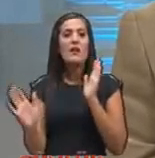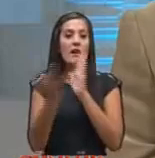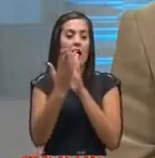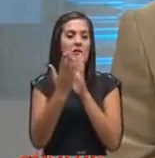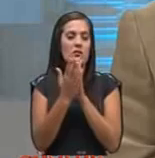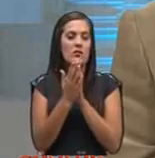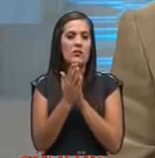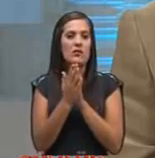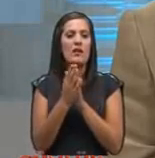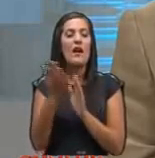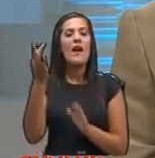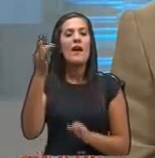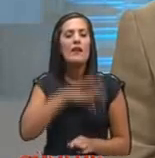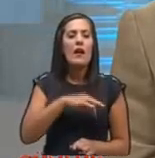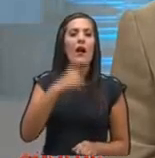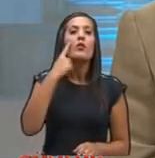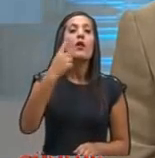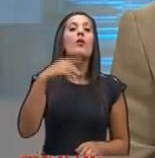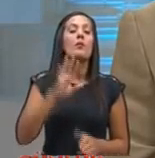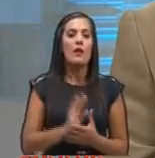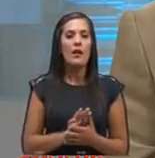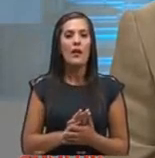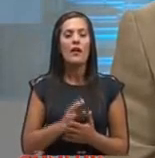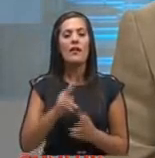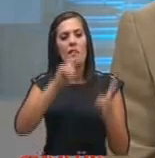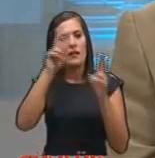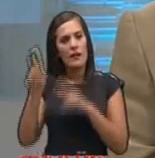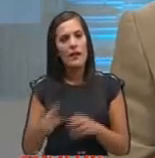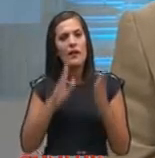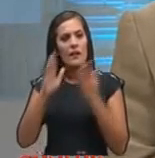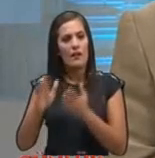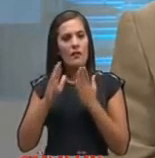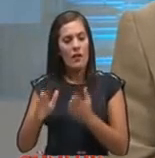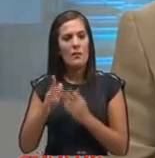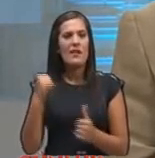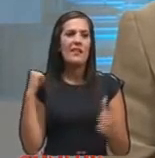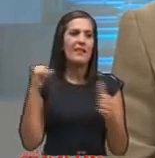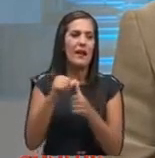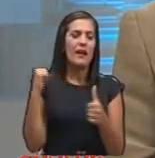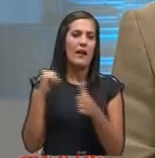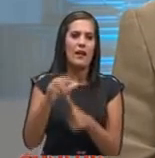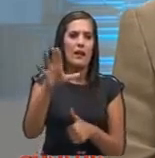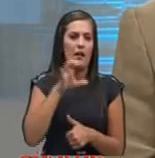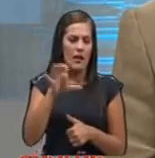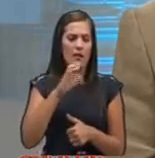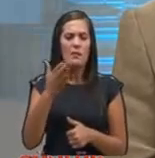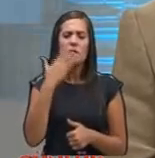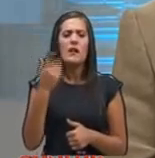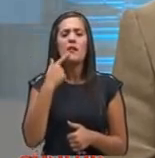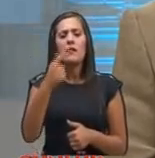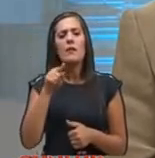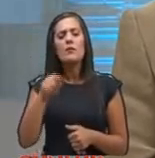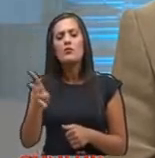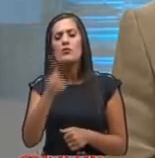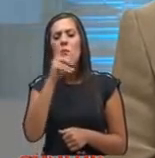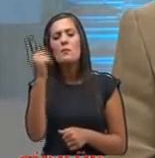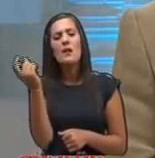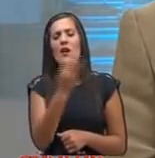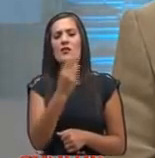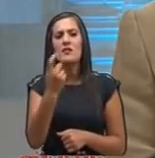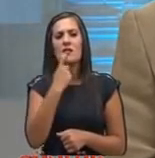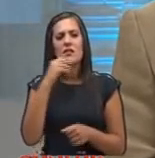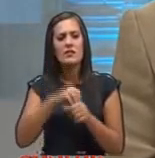karşın yarar görmeyen, kronikleşmiş veya tekrarlayan ağrılar. Yani diyelim ki son birkaç yıl içinde her